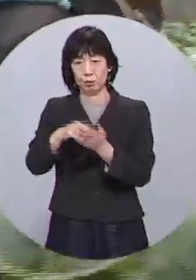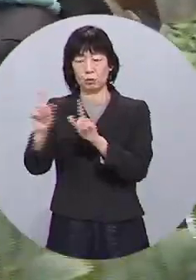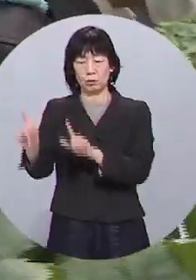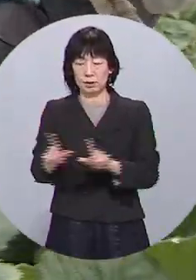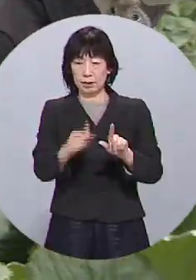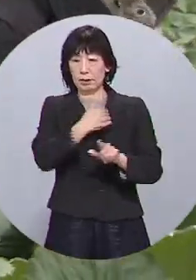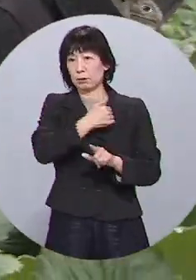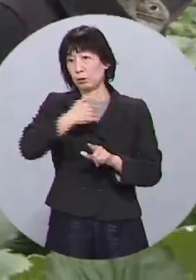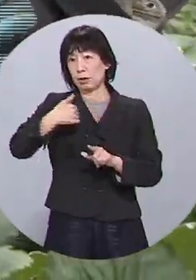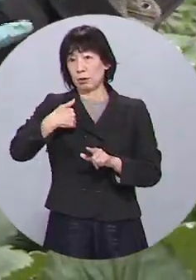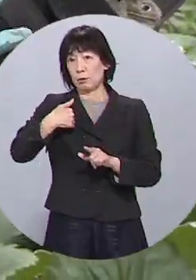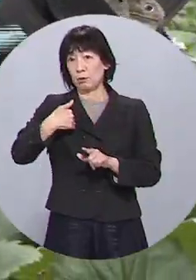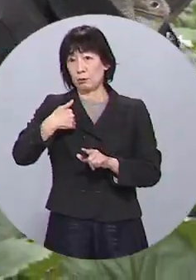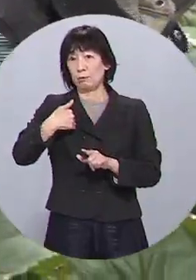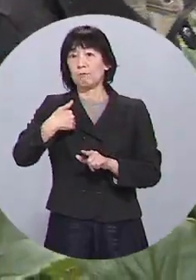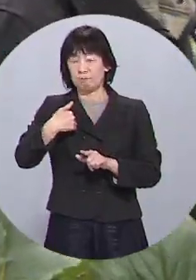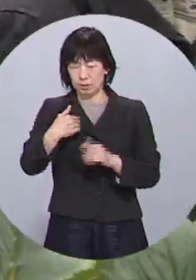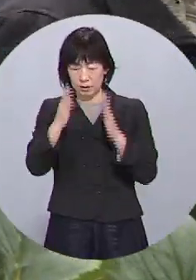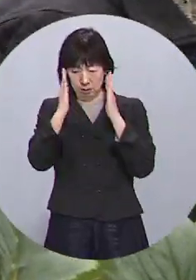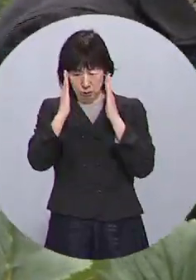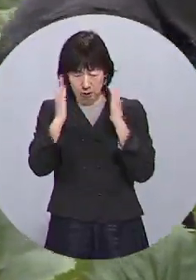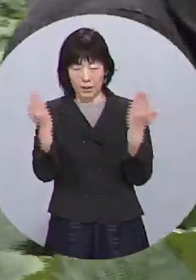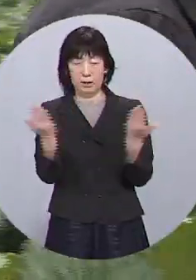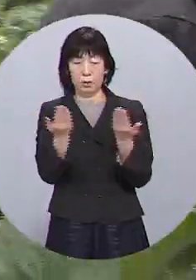心に仕事に取り組んでいます。